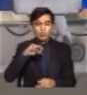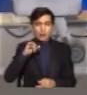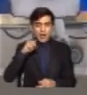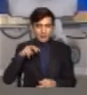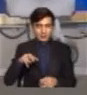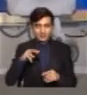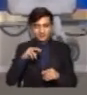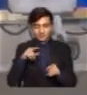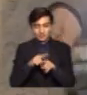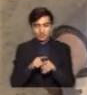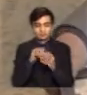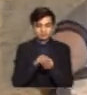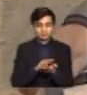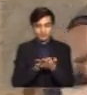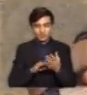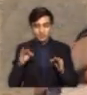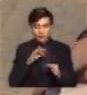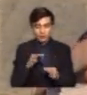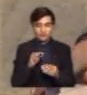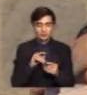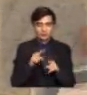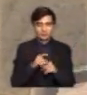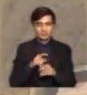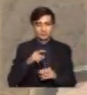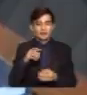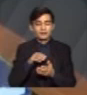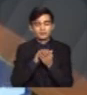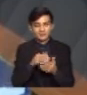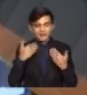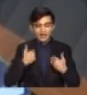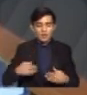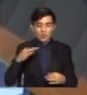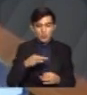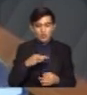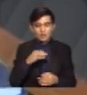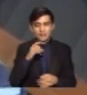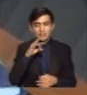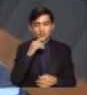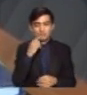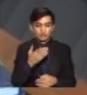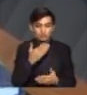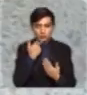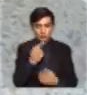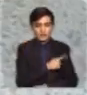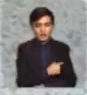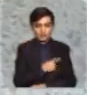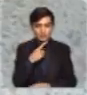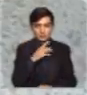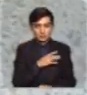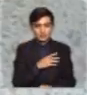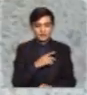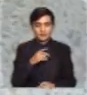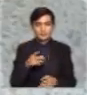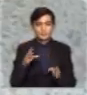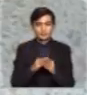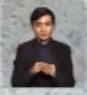охватывает. Но при выдаче разрешения на отвод земли под строительство о выносе тел речи не было, рассказывают санитарные врачи. К этим материалам